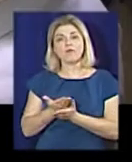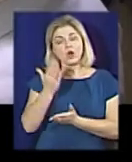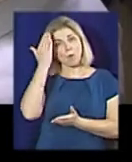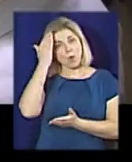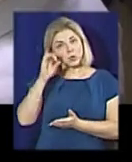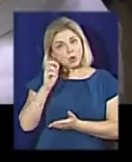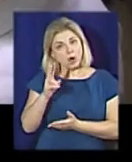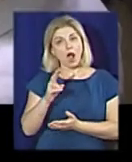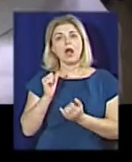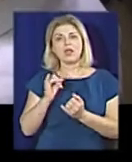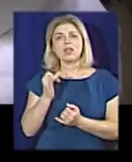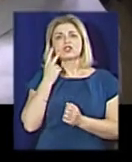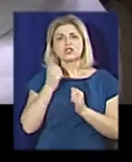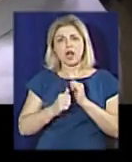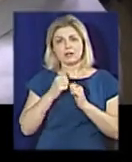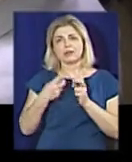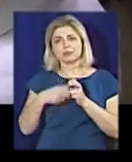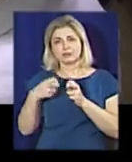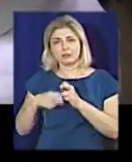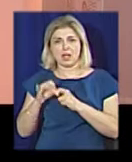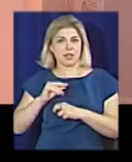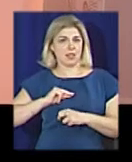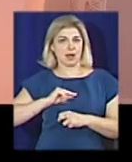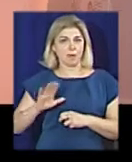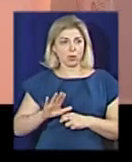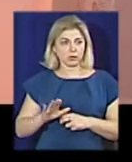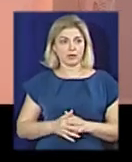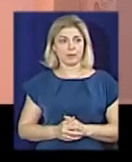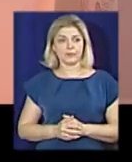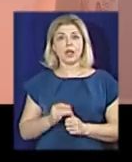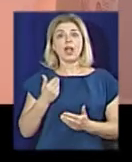він постійно давав збої та практично не функціонував.